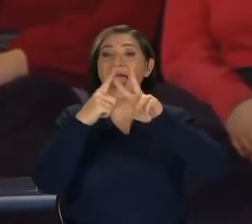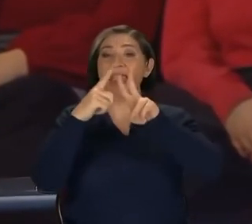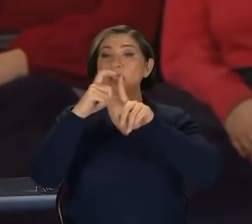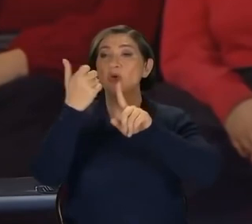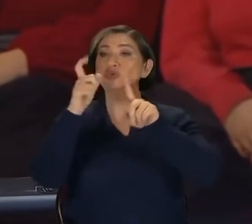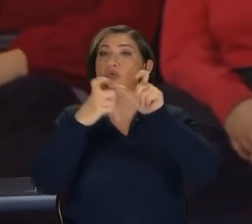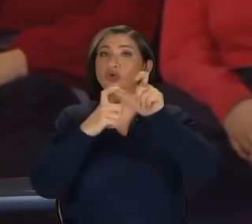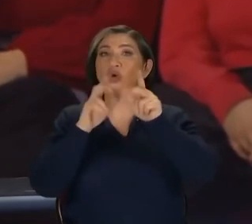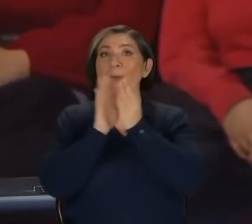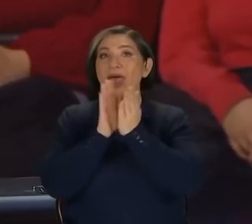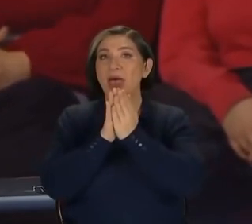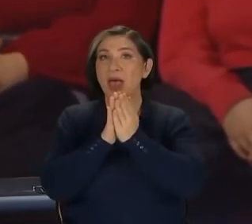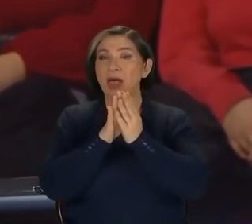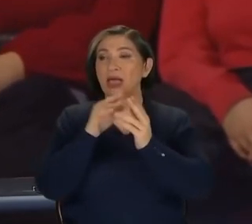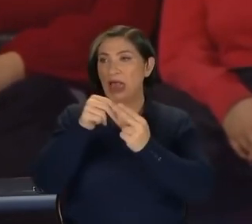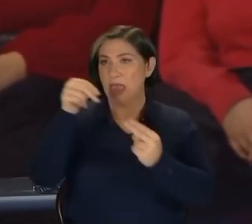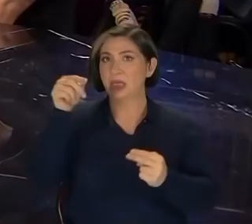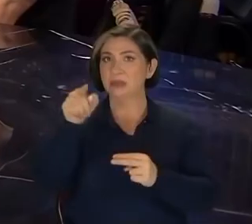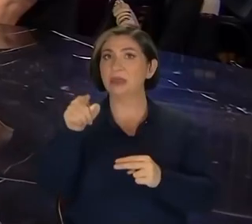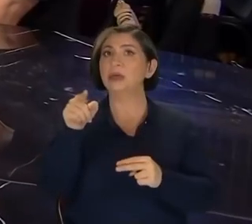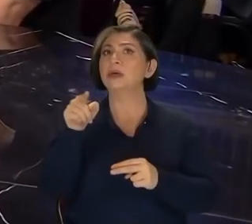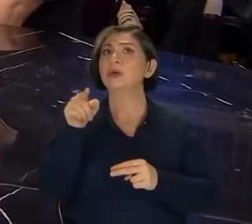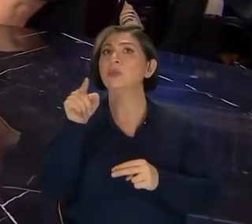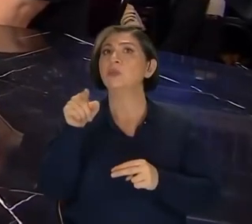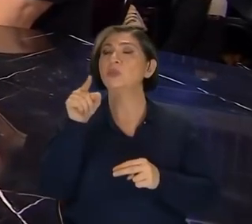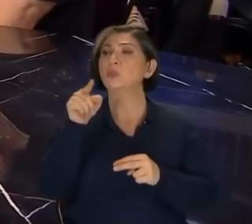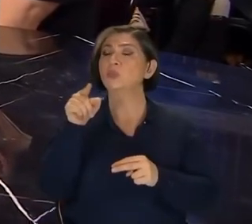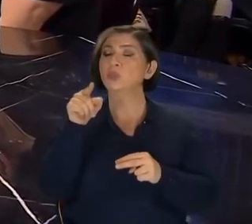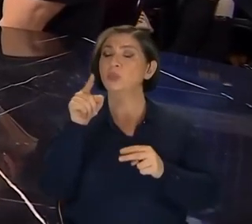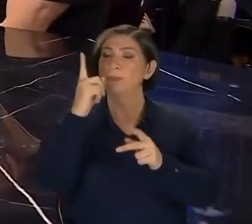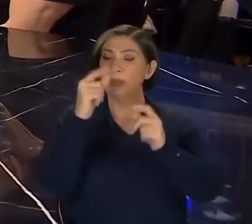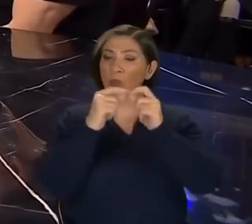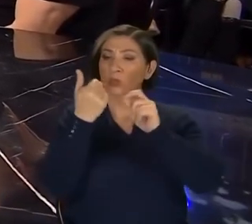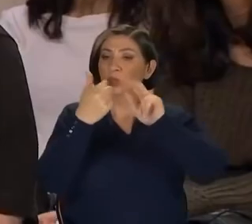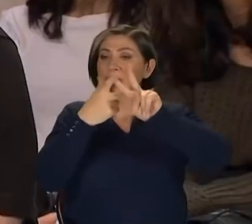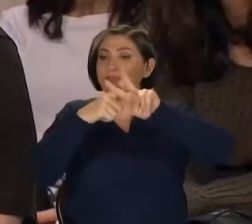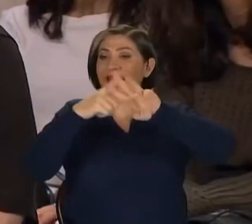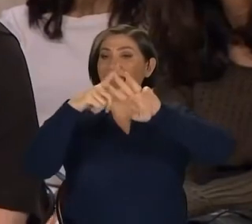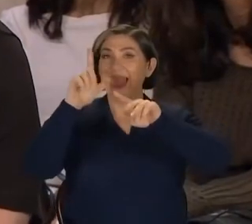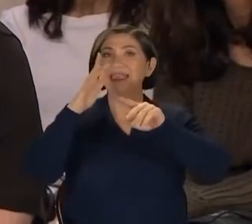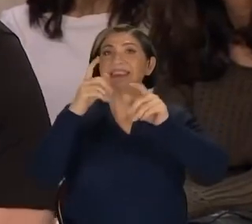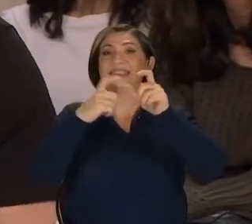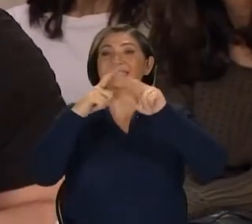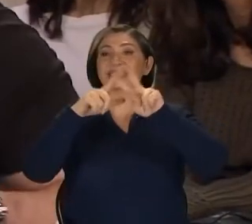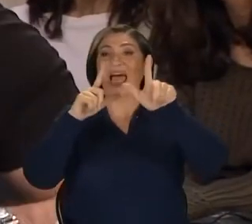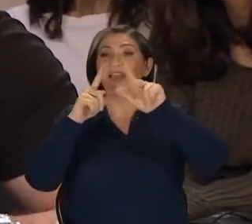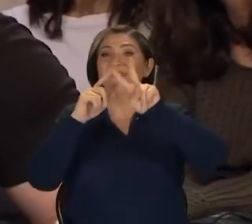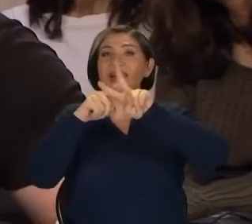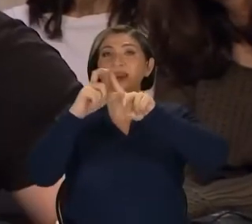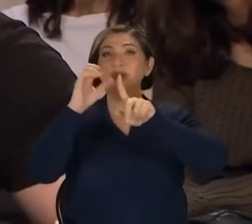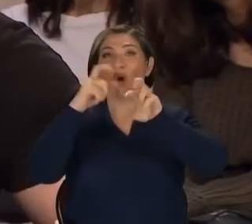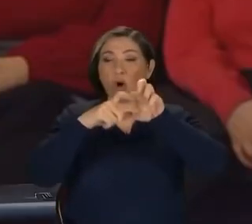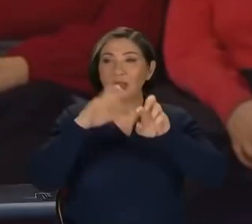köpeği, Le Chien Andalou hikayesi. Bu, Buñuel'in işte şeyler Salvador Dali'ler